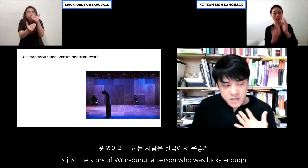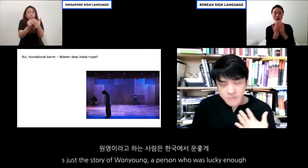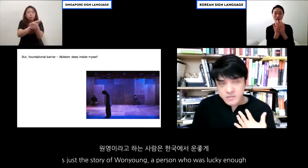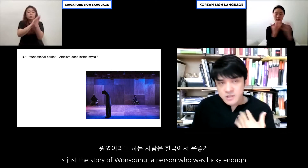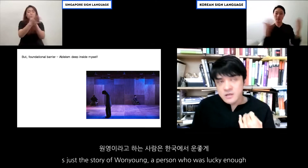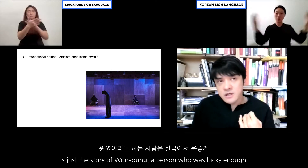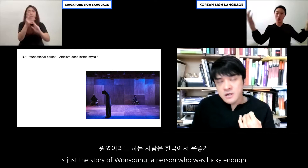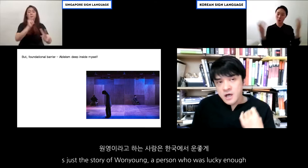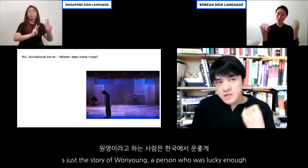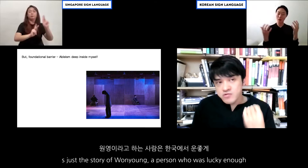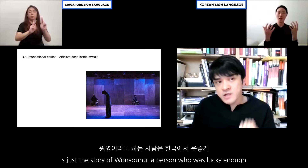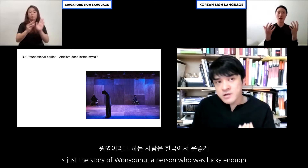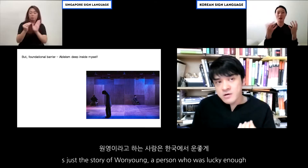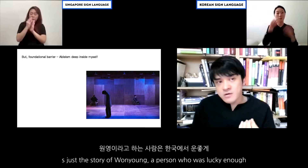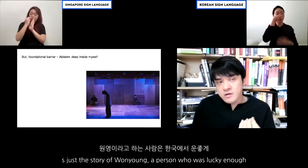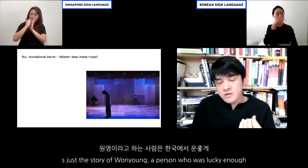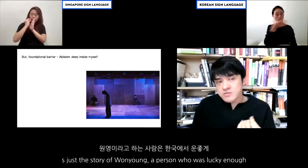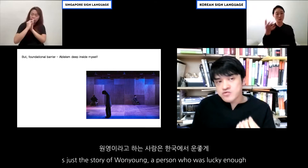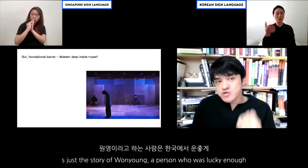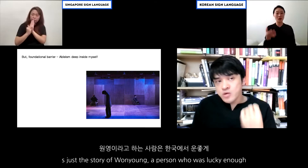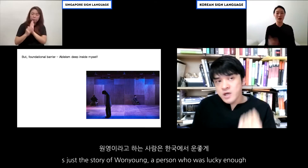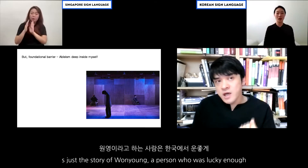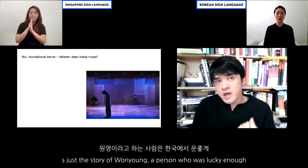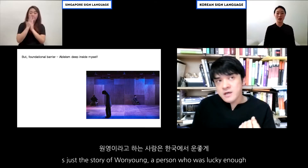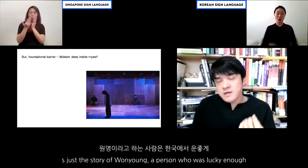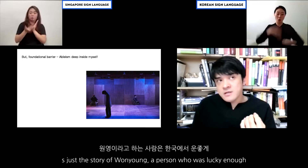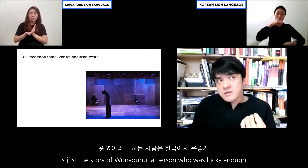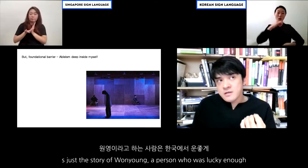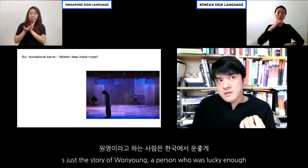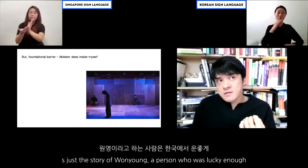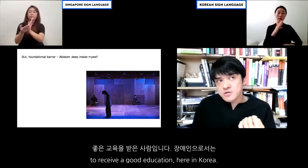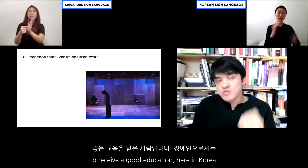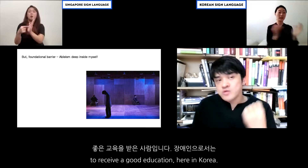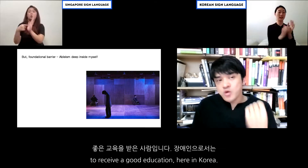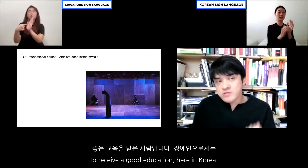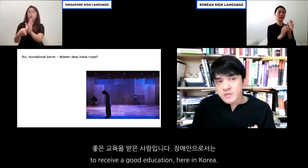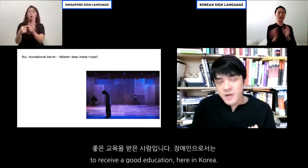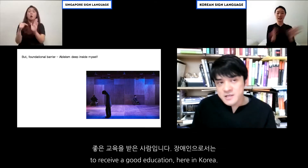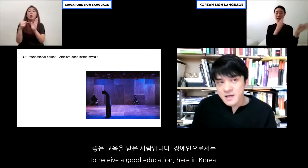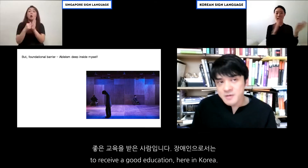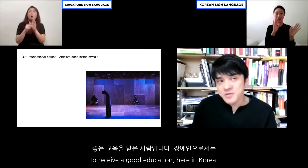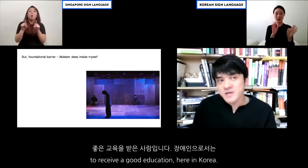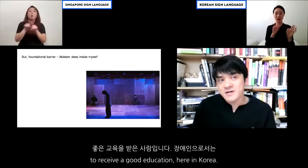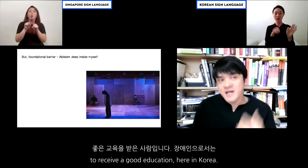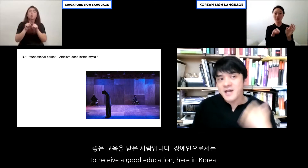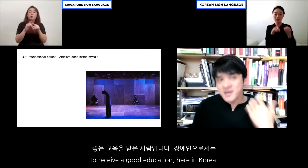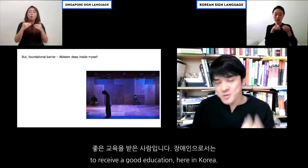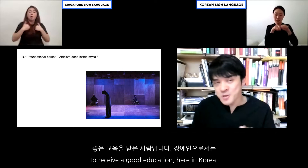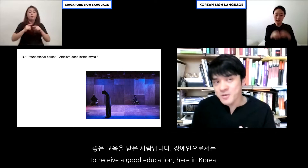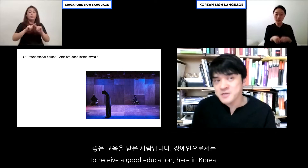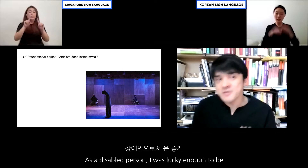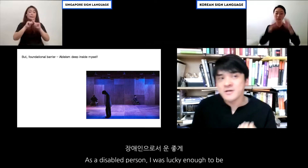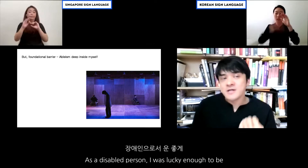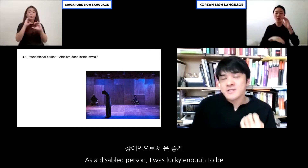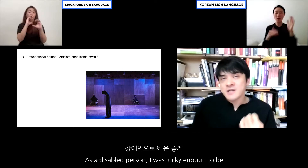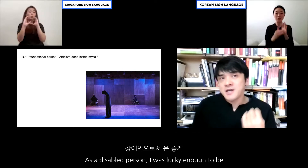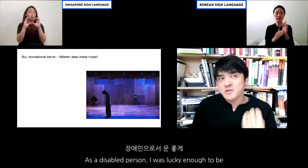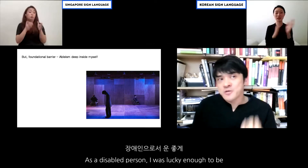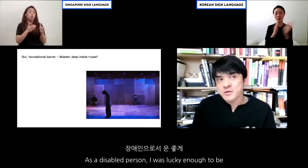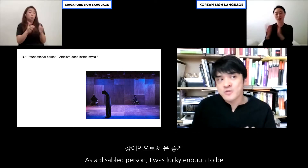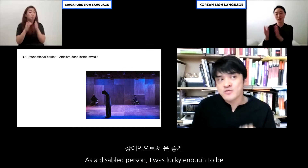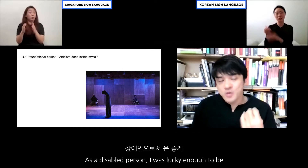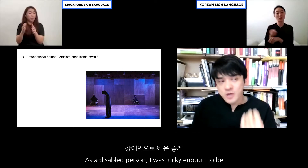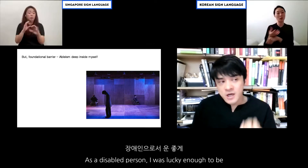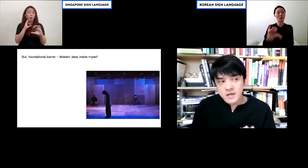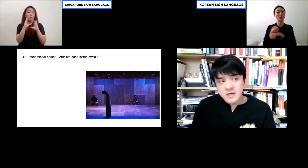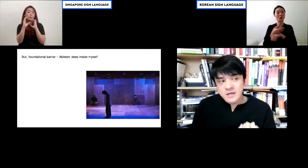원영이라고 하는 사람은 한국에서 운 좋게 좋은 교육을 받은 사람입니다. 장애인으로서 말이죠.